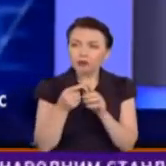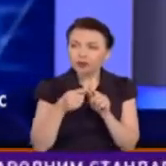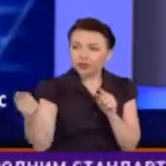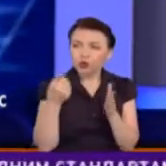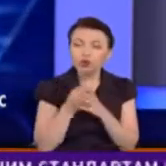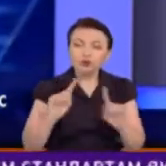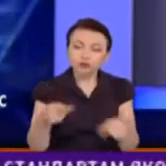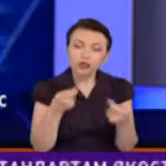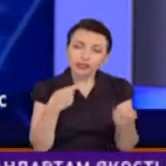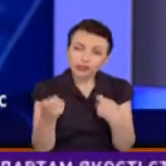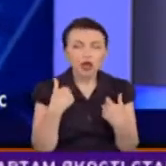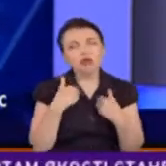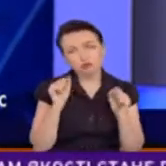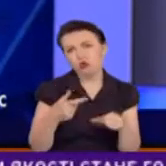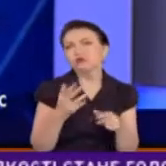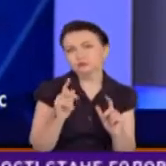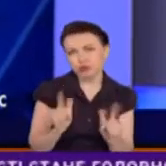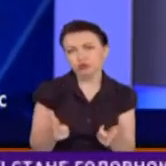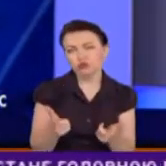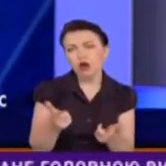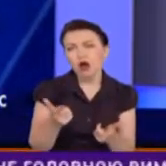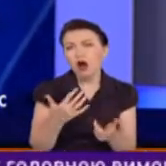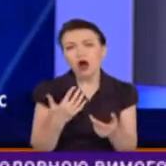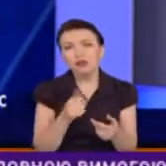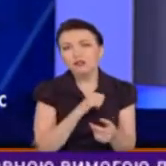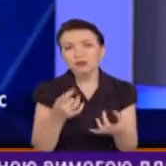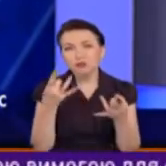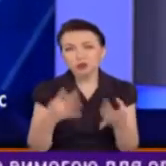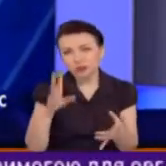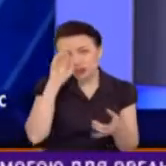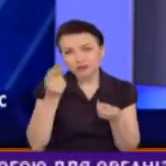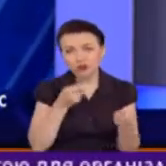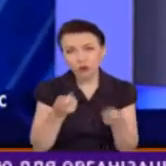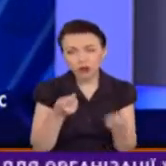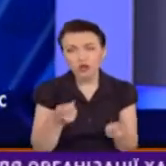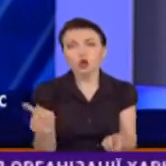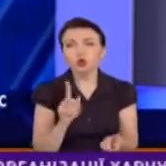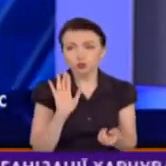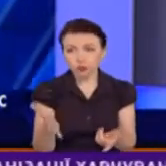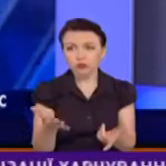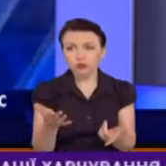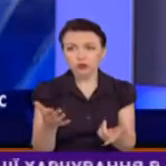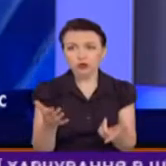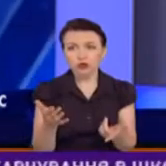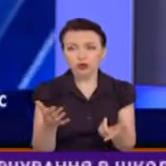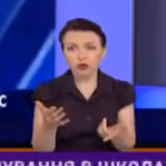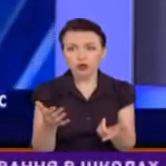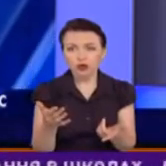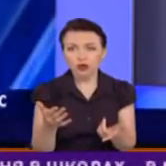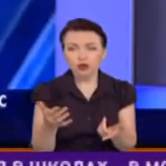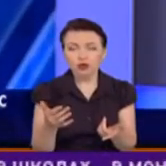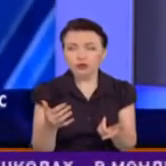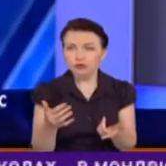ринків, то я ще можу з вами погодитись. А на саме просте державне регулювання, так що будемо колихати НАК «Нафтогаз» до